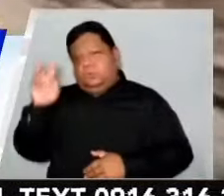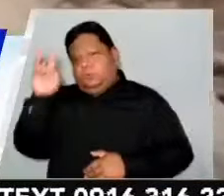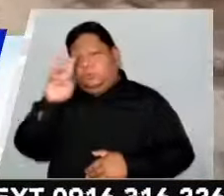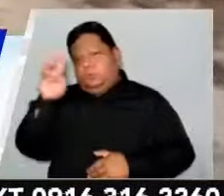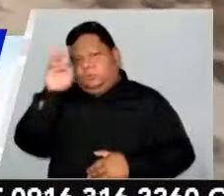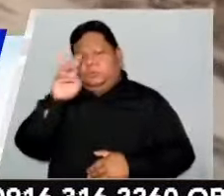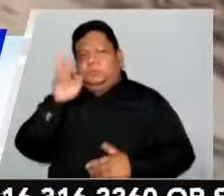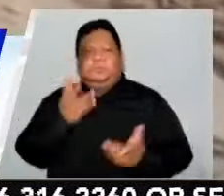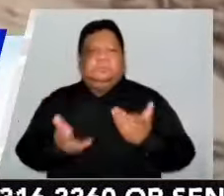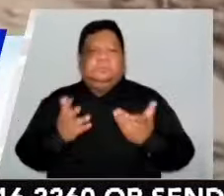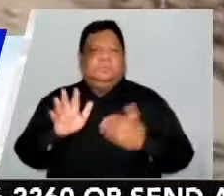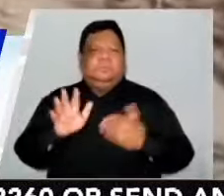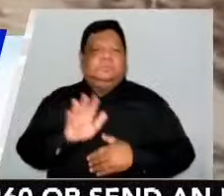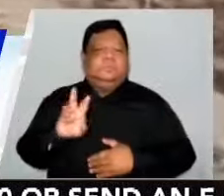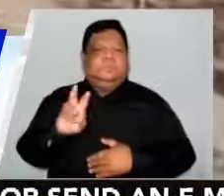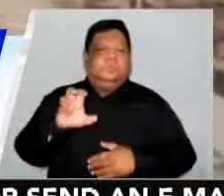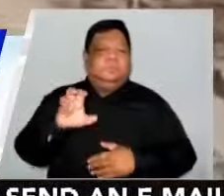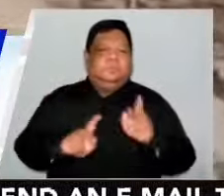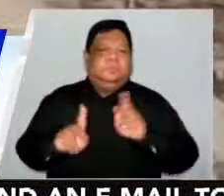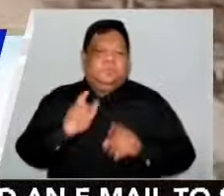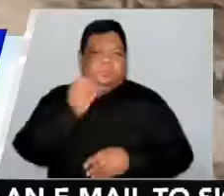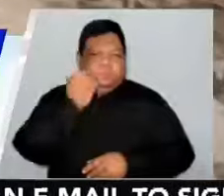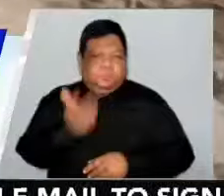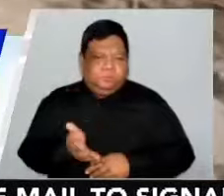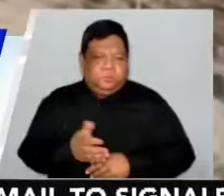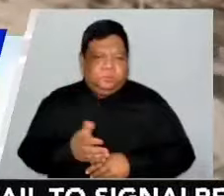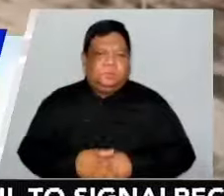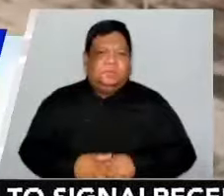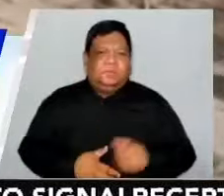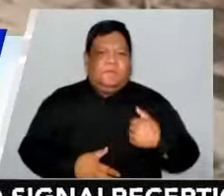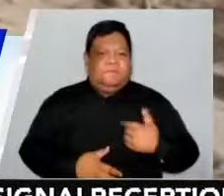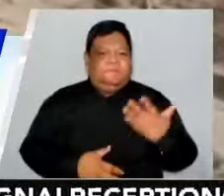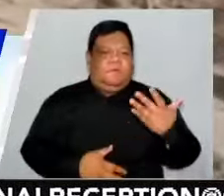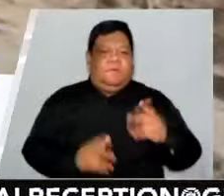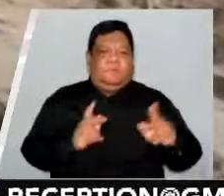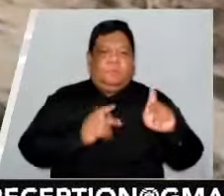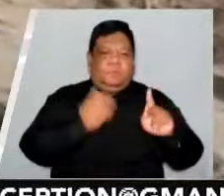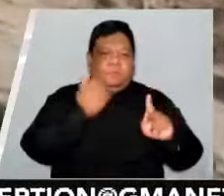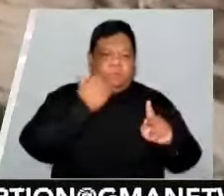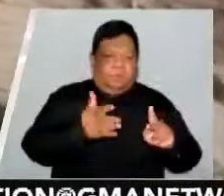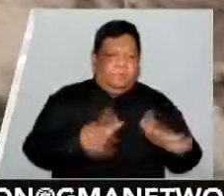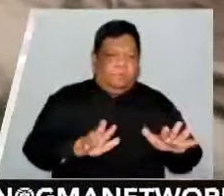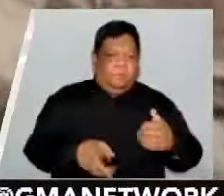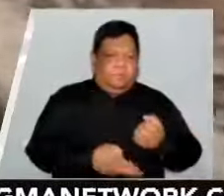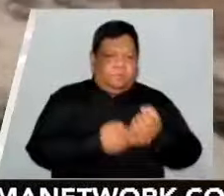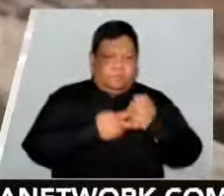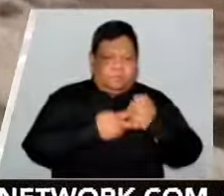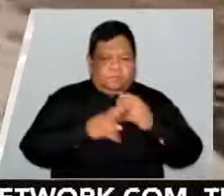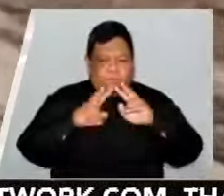nasawi. 5 bangkay pa lang ang nare-recover. Inaalam pa ang sanhi ng landslide.